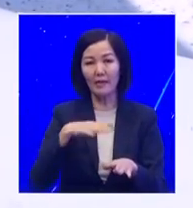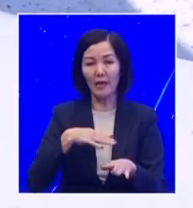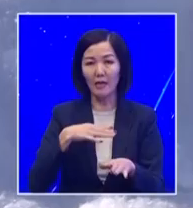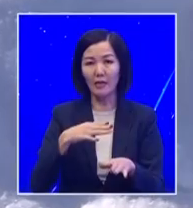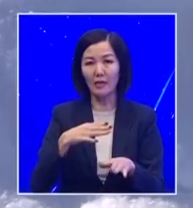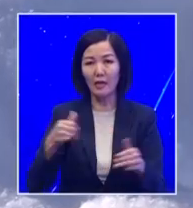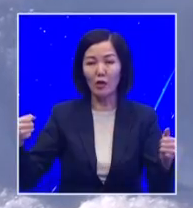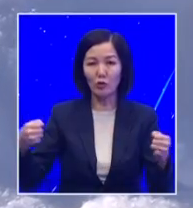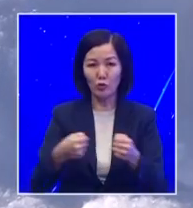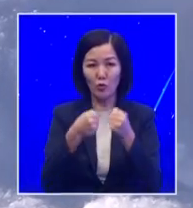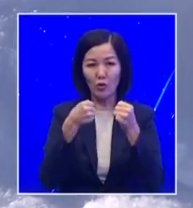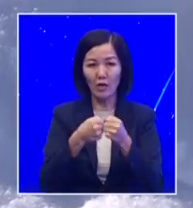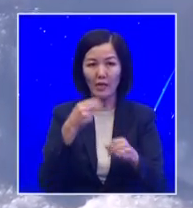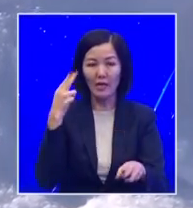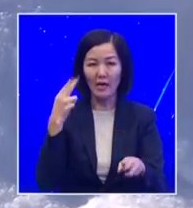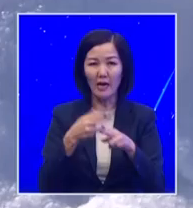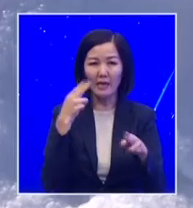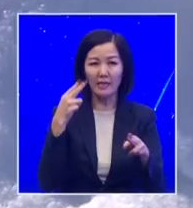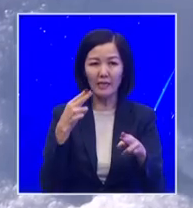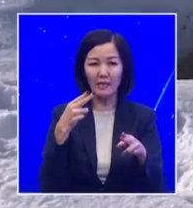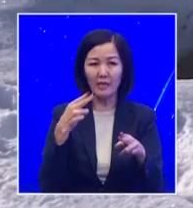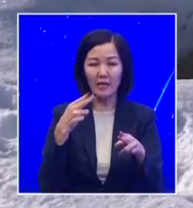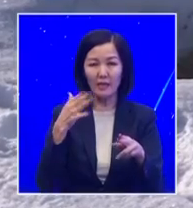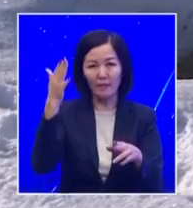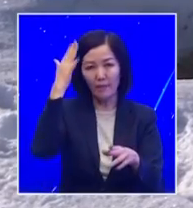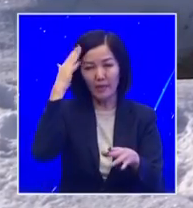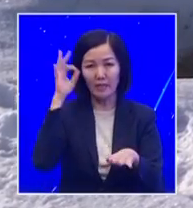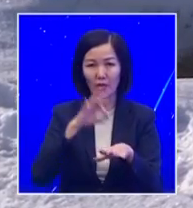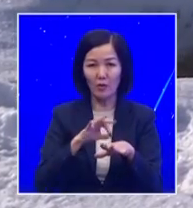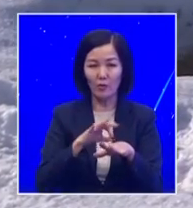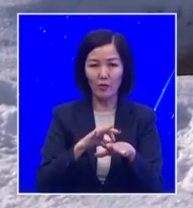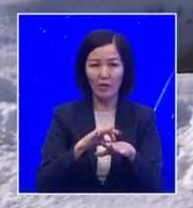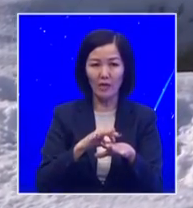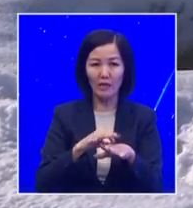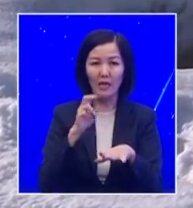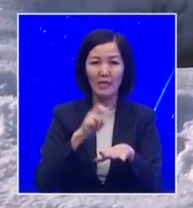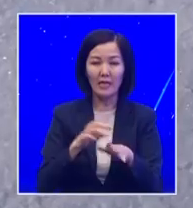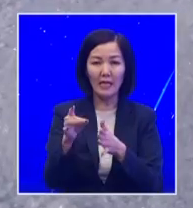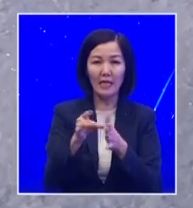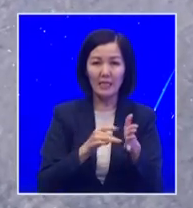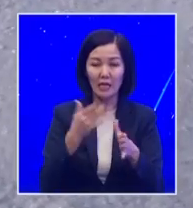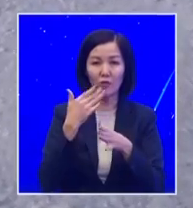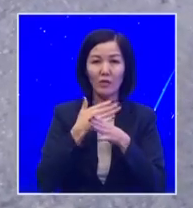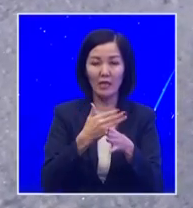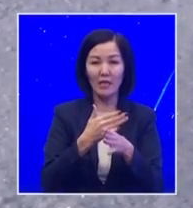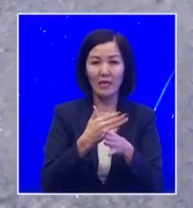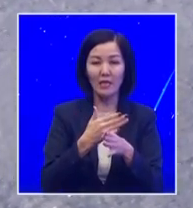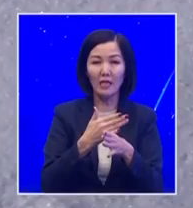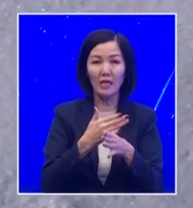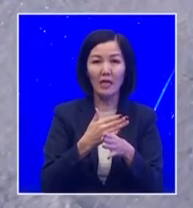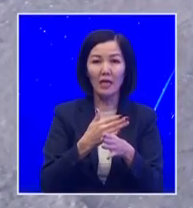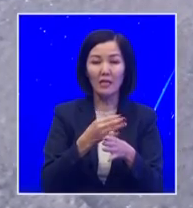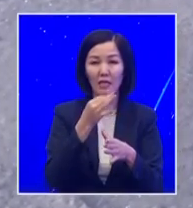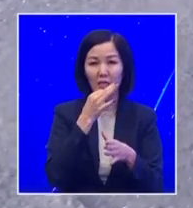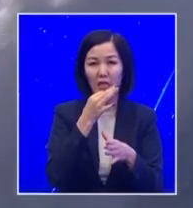түсіп соғылған. Қатқан топырақ қара тастай қатты, басын ауыр жарақаттайды. Дәрігерлер жедел жәрдем жеткенімен ажалдан араша